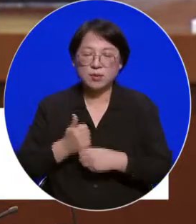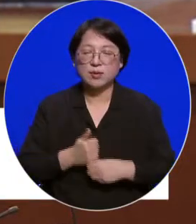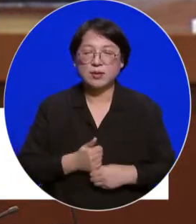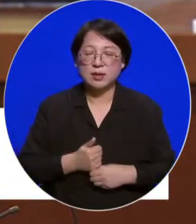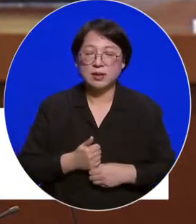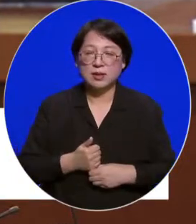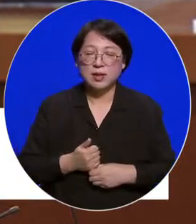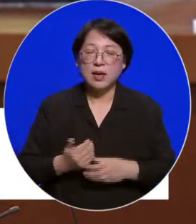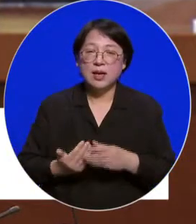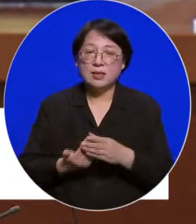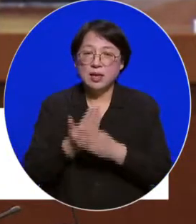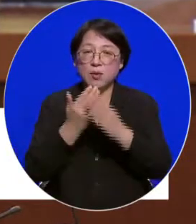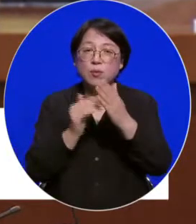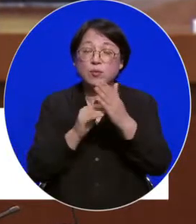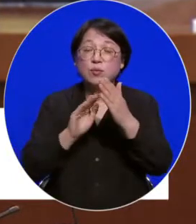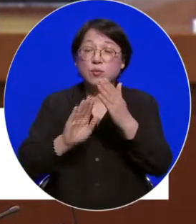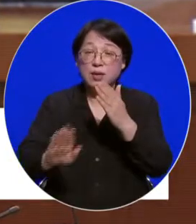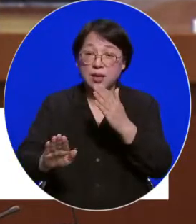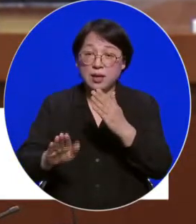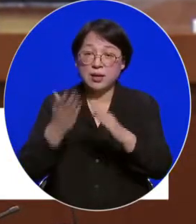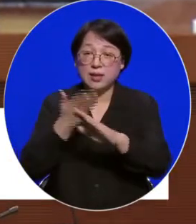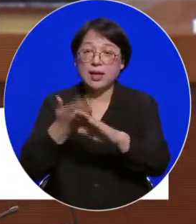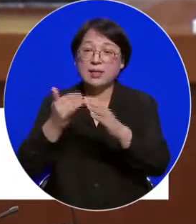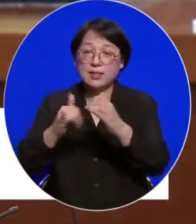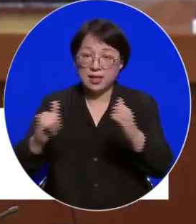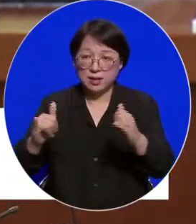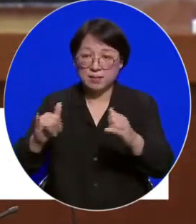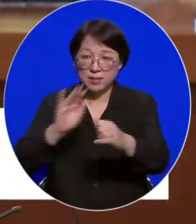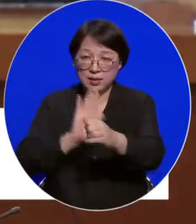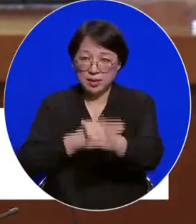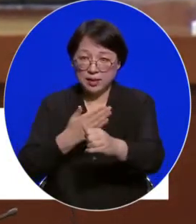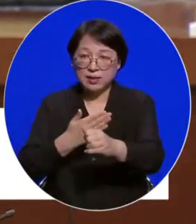아니하고 사고 나면 남탓하는